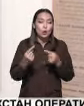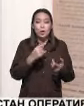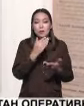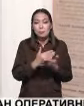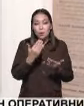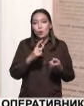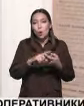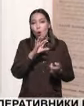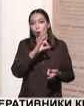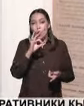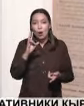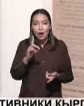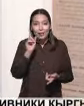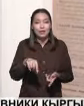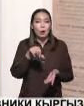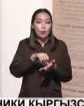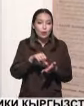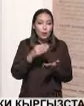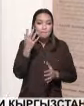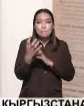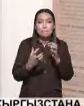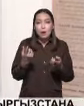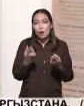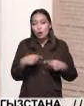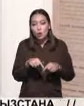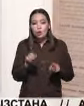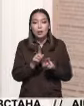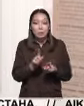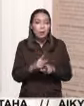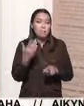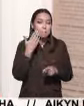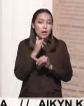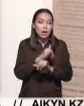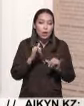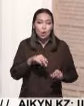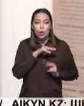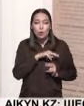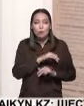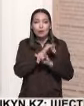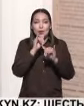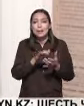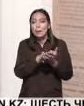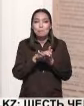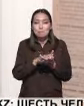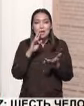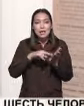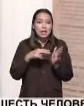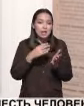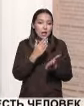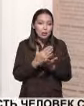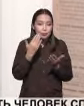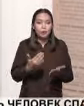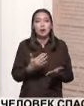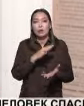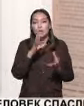в рамках ООН, а также членство в других международных организациях предполагает развитие партнерства в дружественных и мирных целях. Членство Казахстана